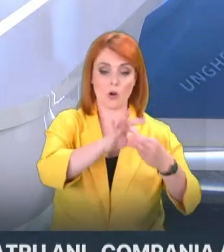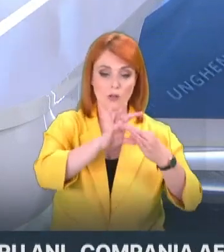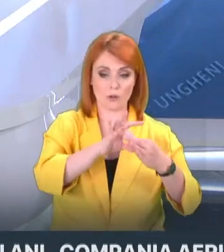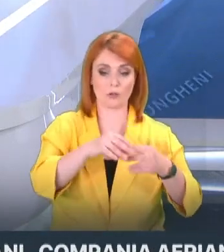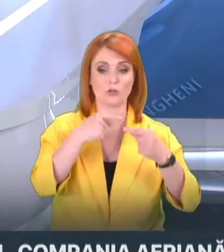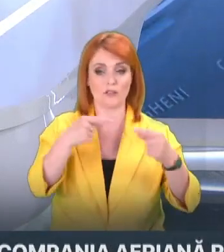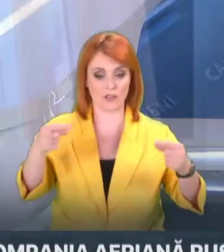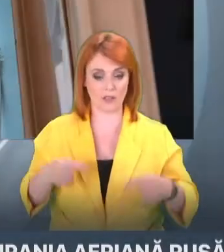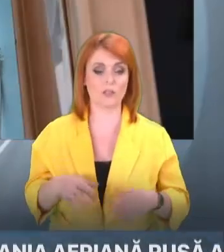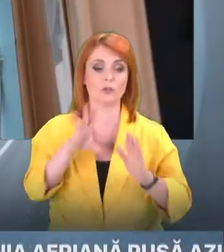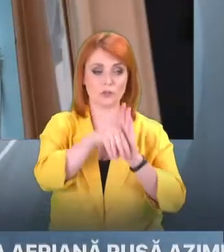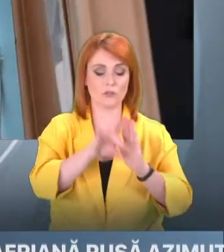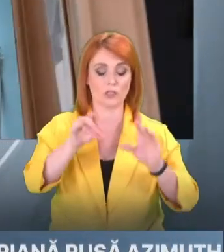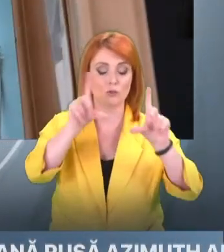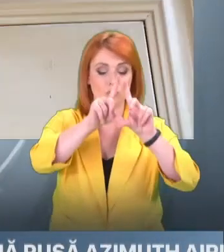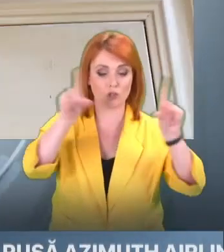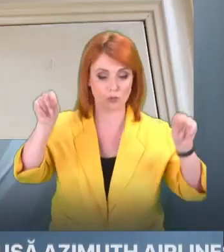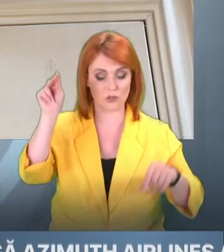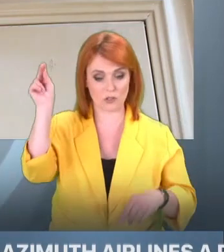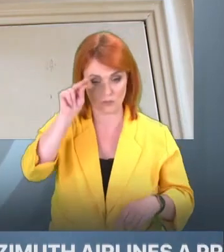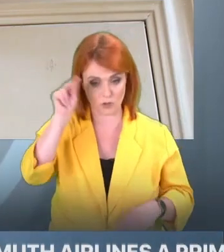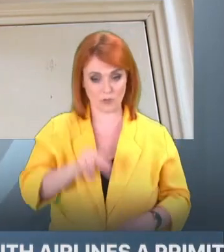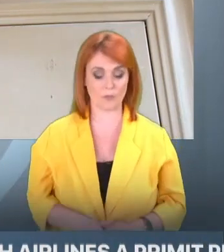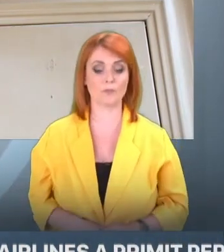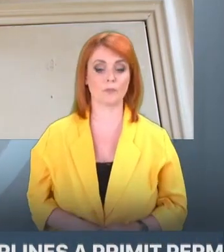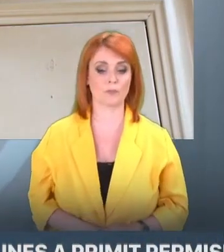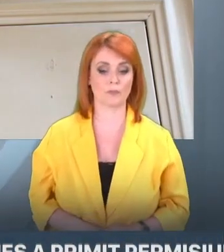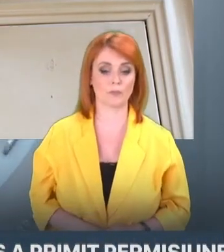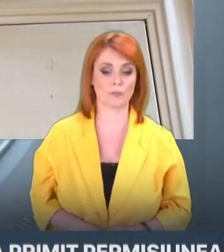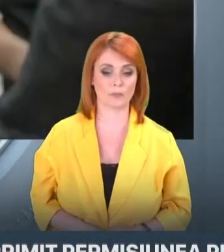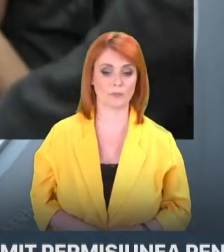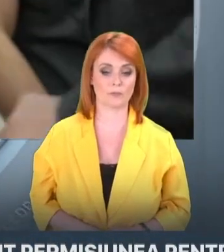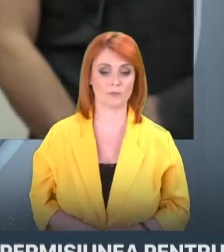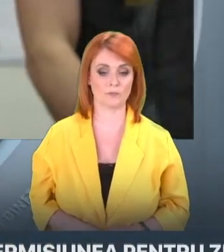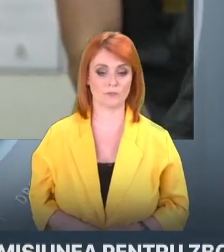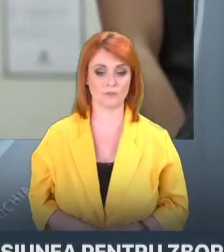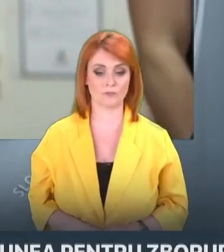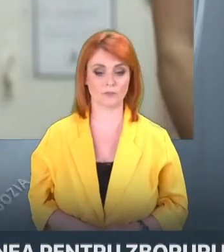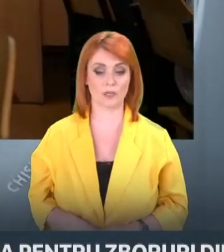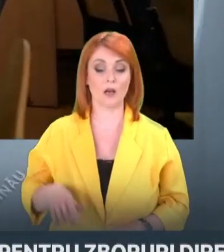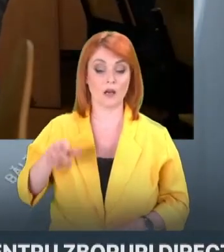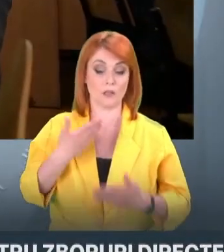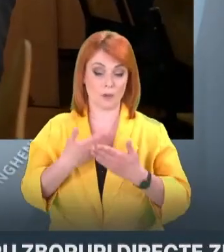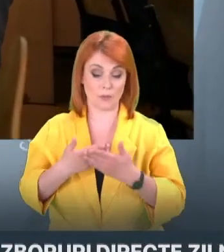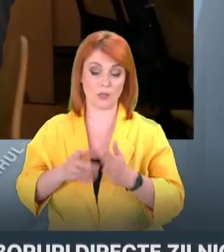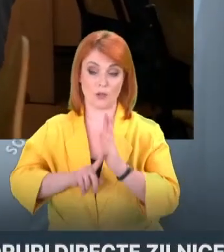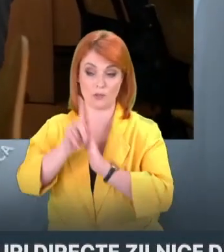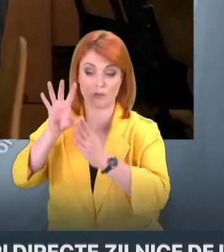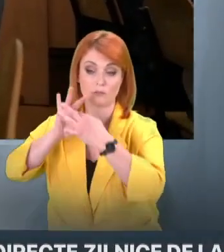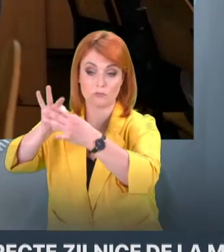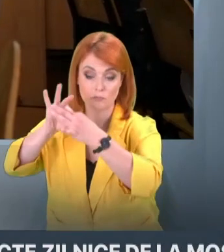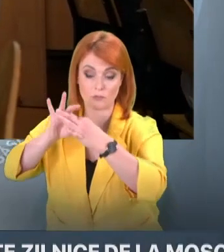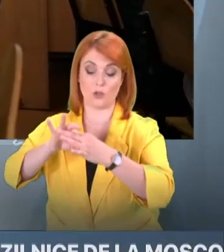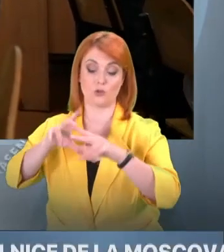local, inclusiv instituții de învățământ, cum ați văzut, școala profesională din cadrul raionului Soroca, în care încercăm să ajutăm tinerii